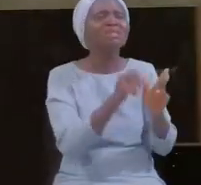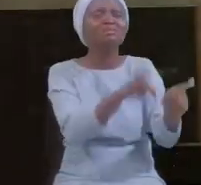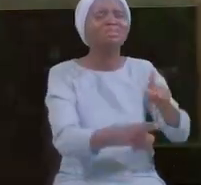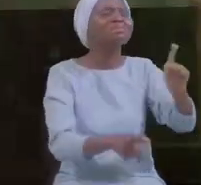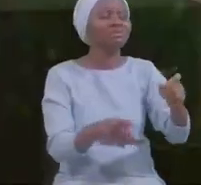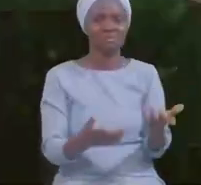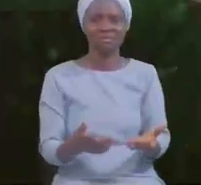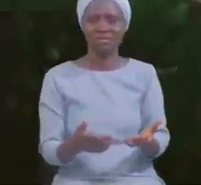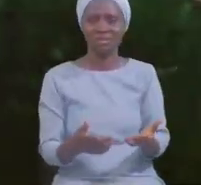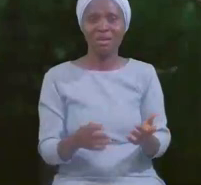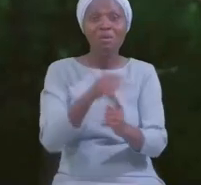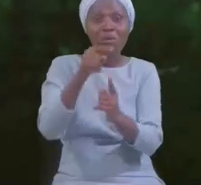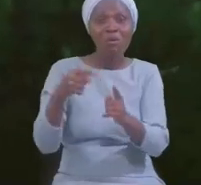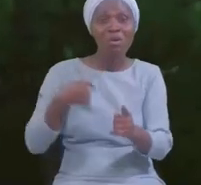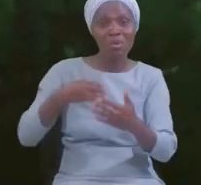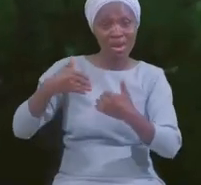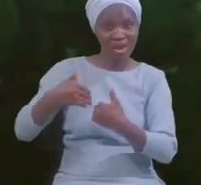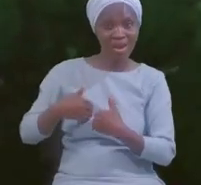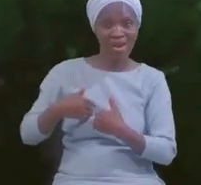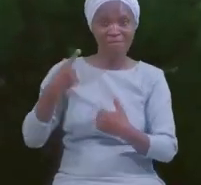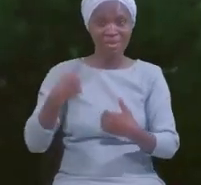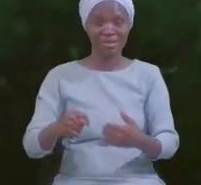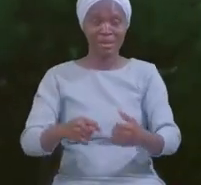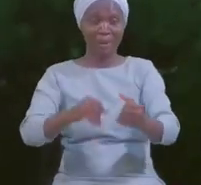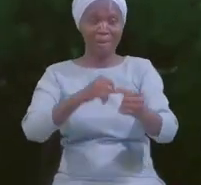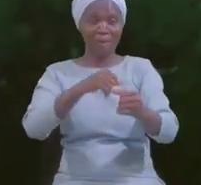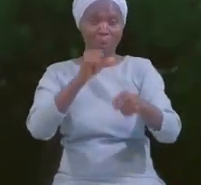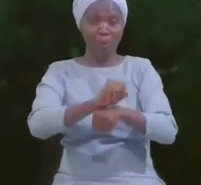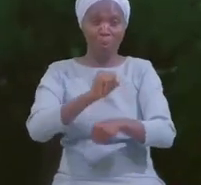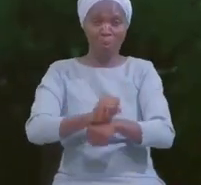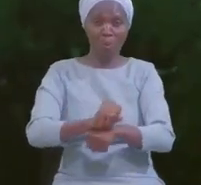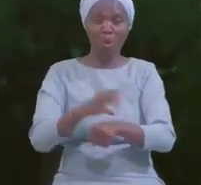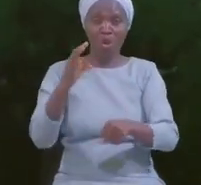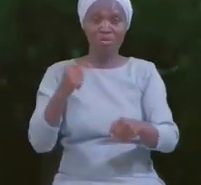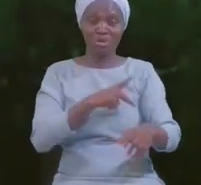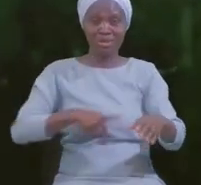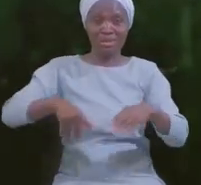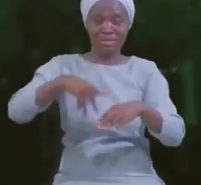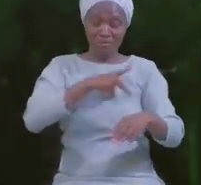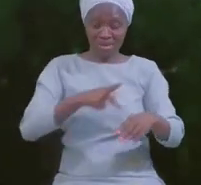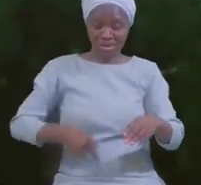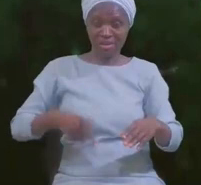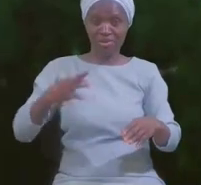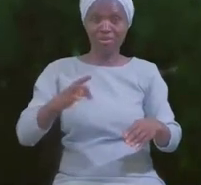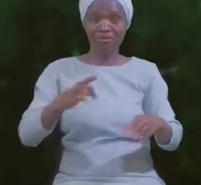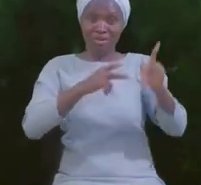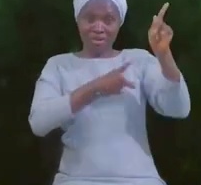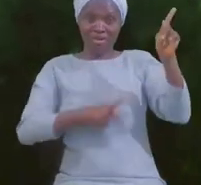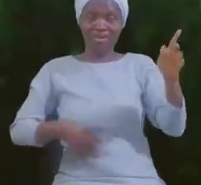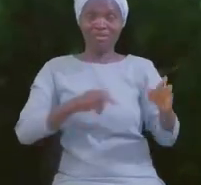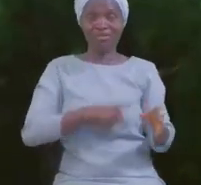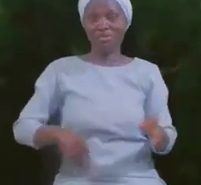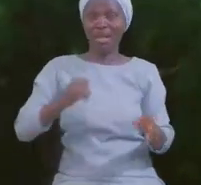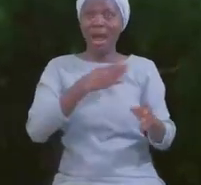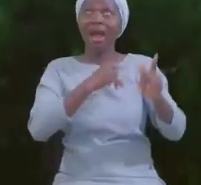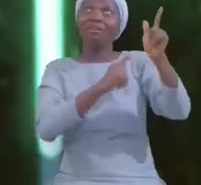Lorsque nous avons l'accomplissement du roi des rois, du Seigneur des Seigneurs et la